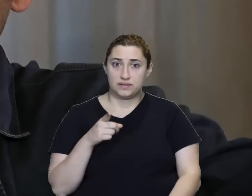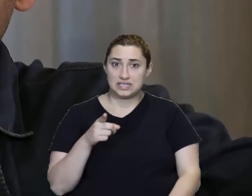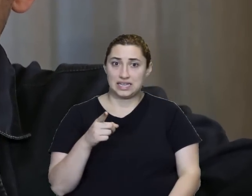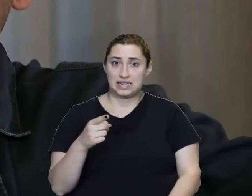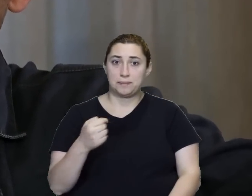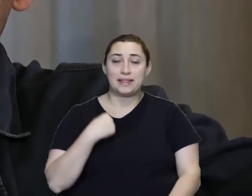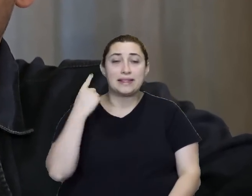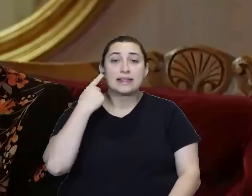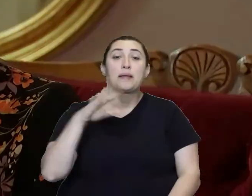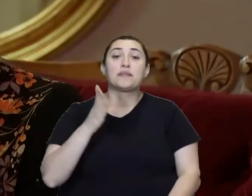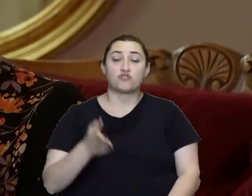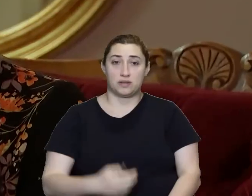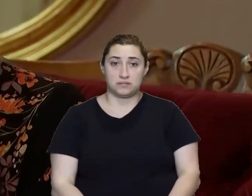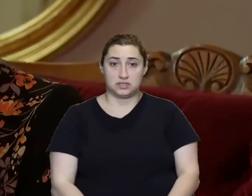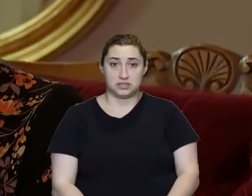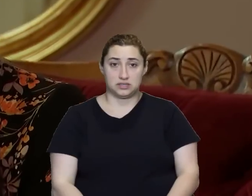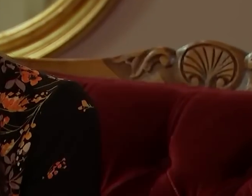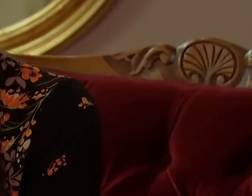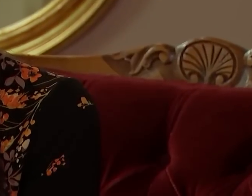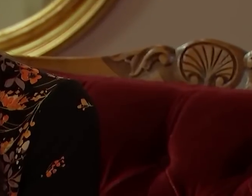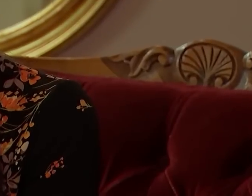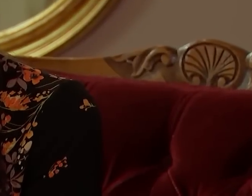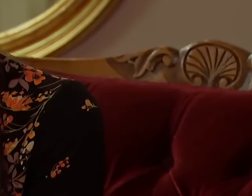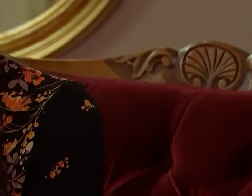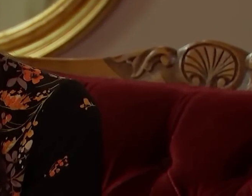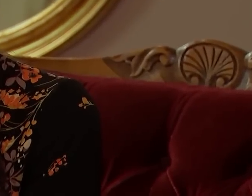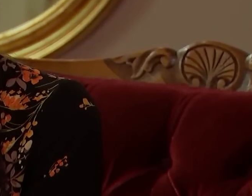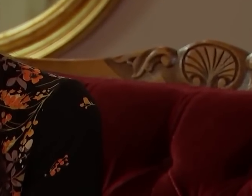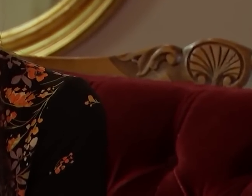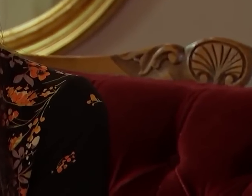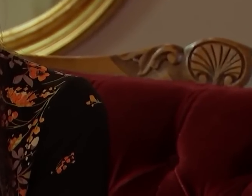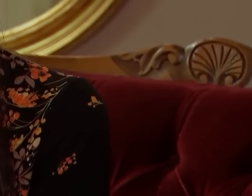Sen beni dinlemeyecek misin? Zehra ne desin bilemedi.